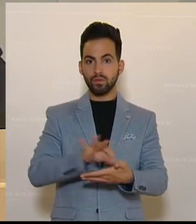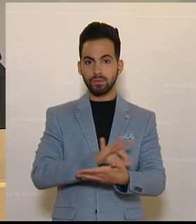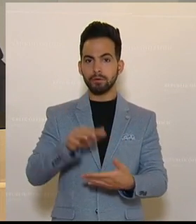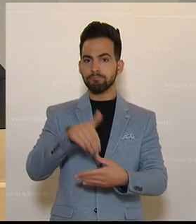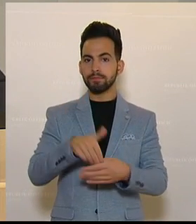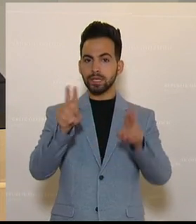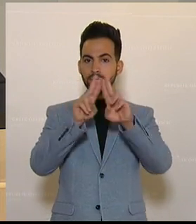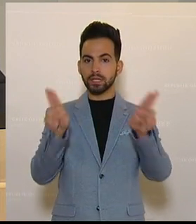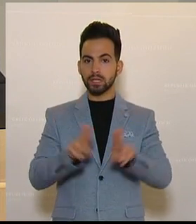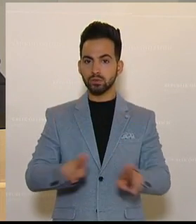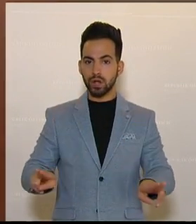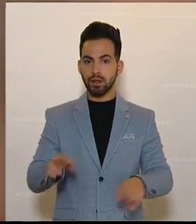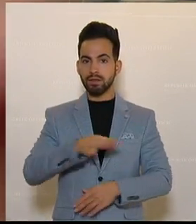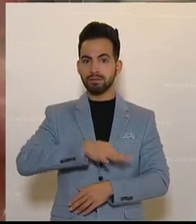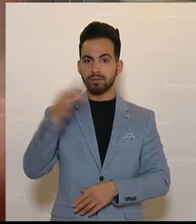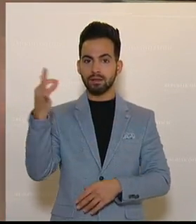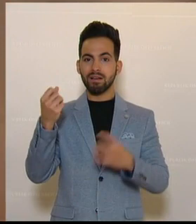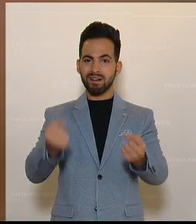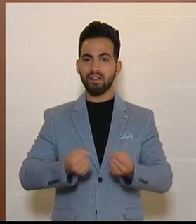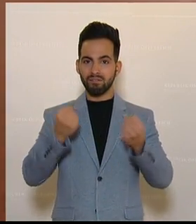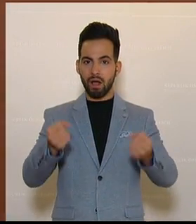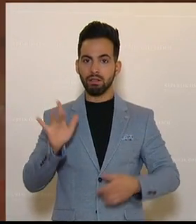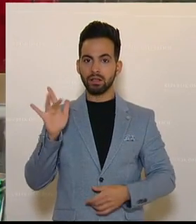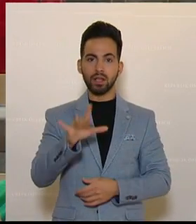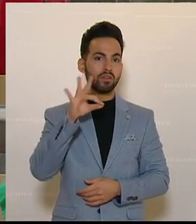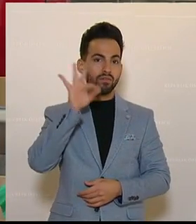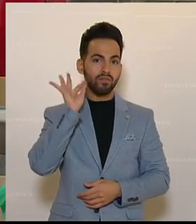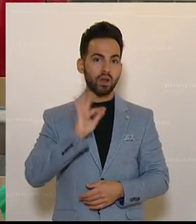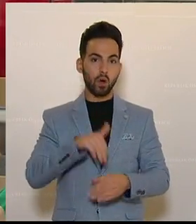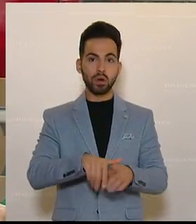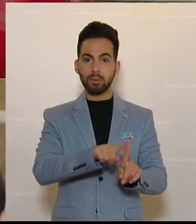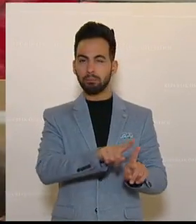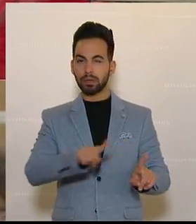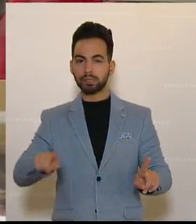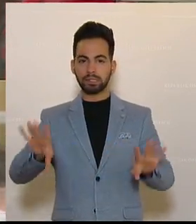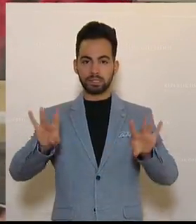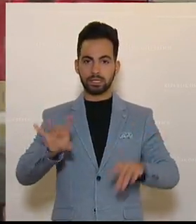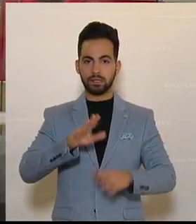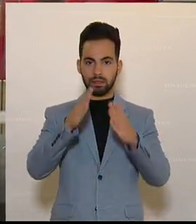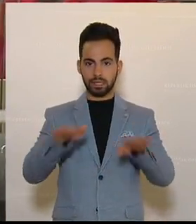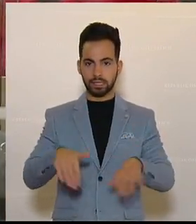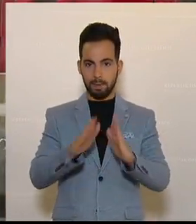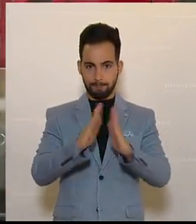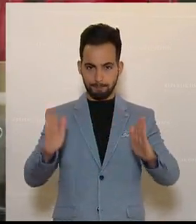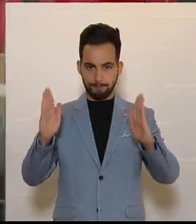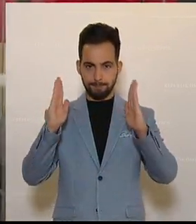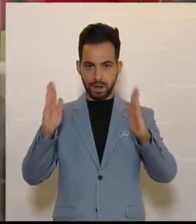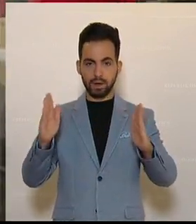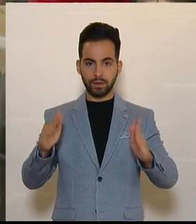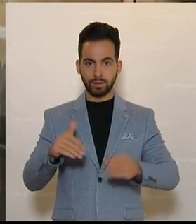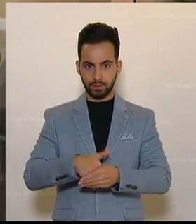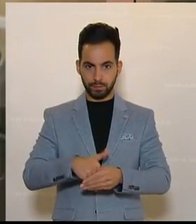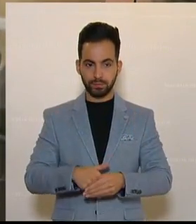Abschaffung der Hackler-Regelung und die Einführung eines Bonus für jedes Monat, dass man vor dem